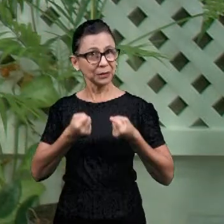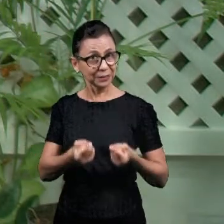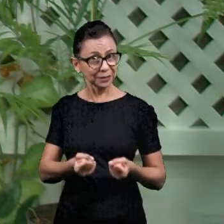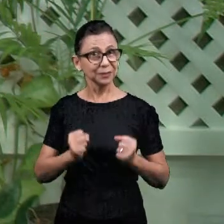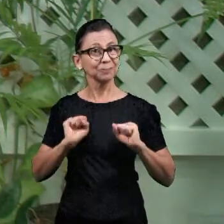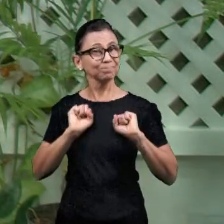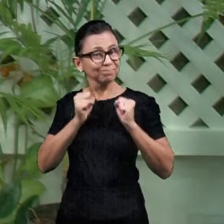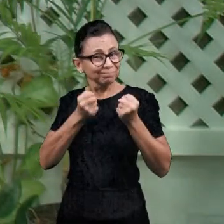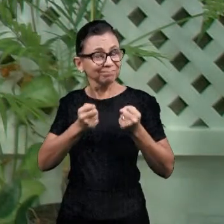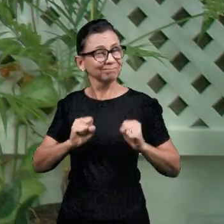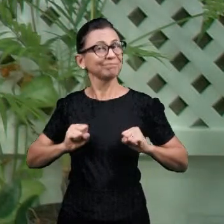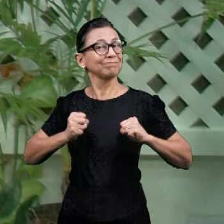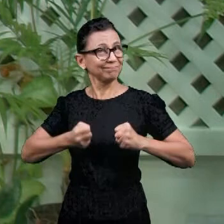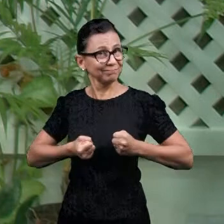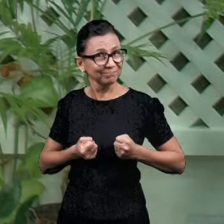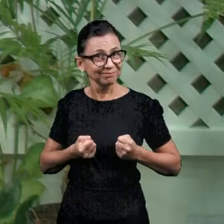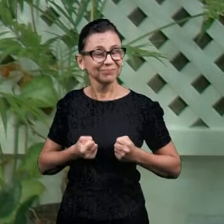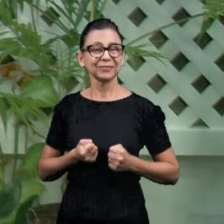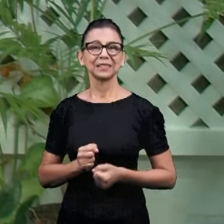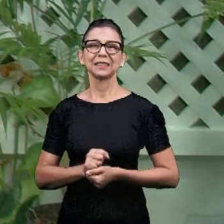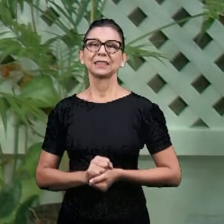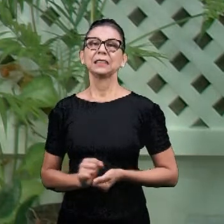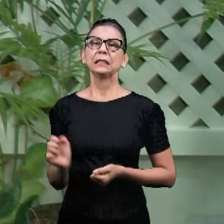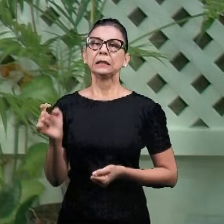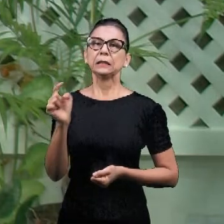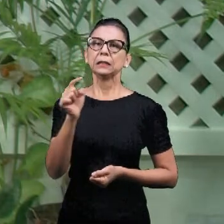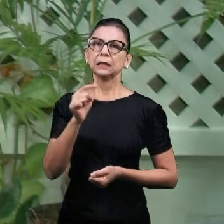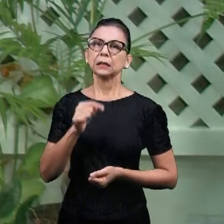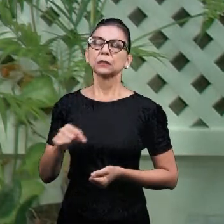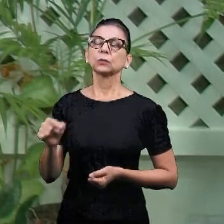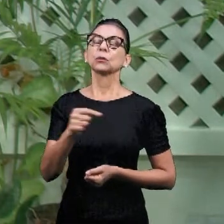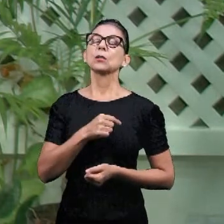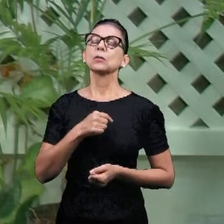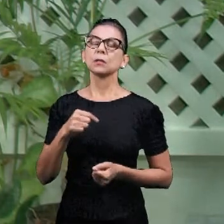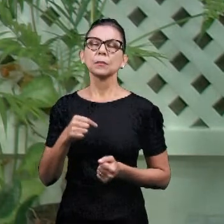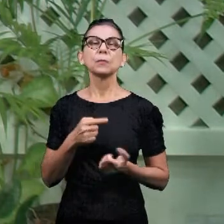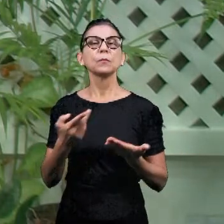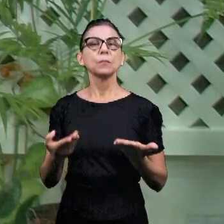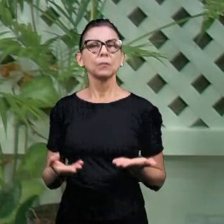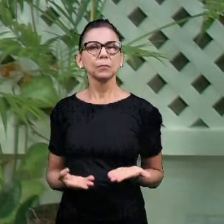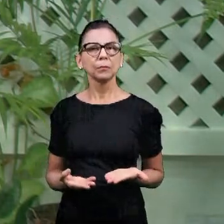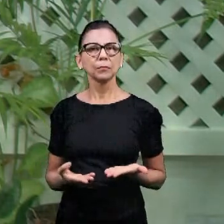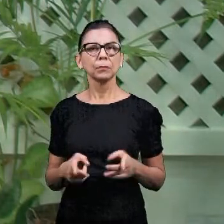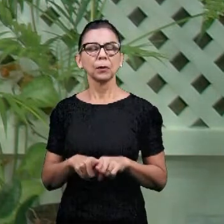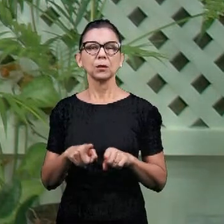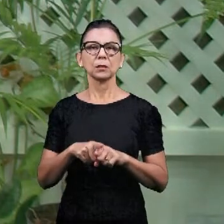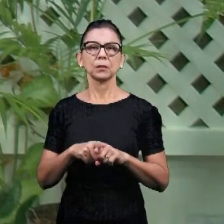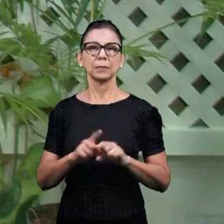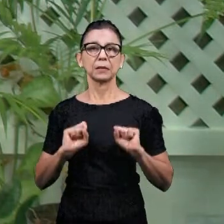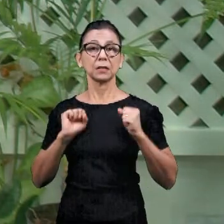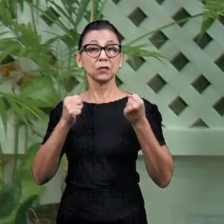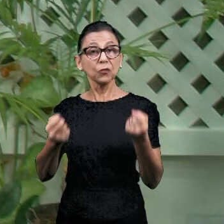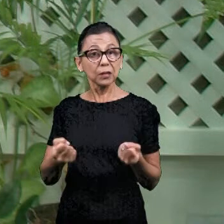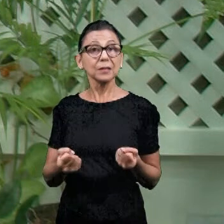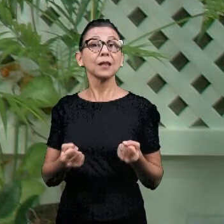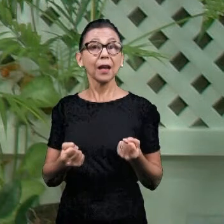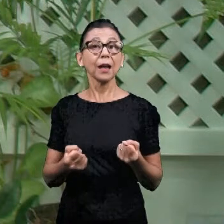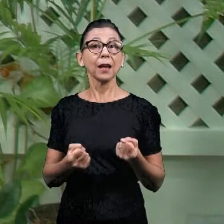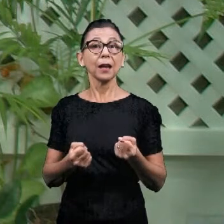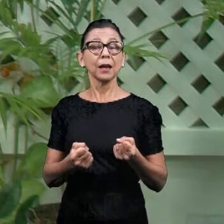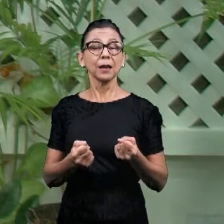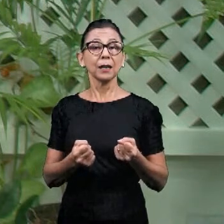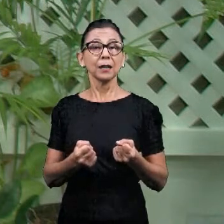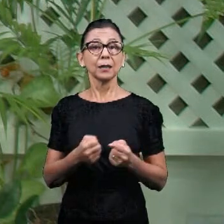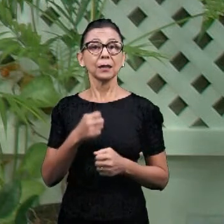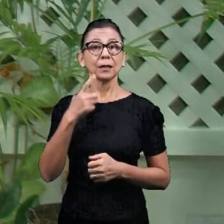les autres, que beaucoup puissent apprendre à travailler aussi avec l'école biblique dominicale. Parce